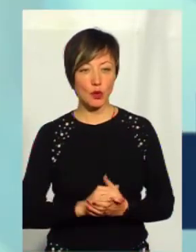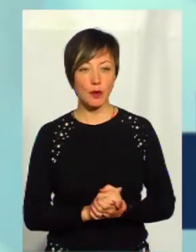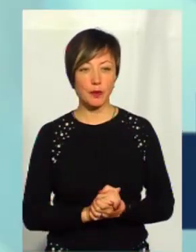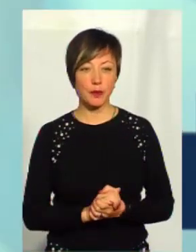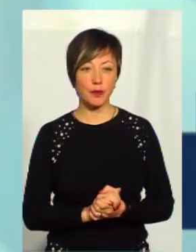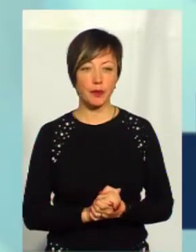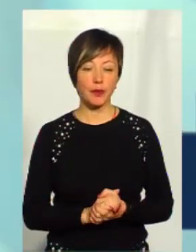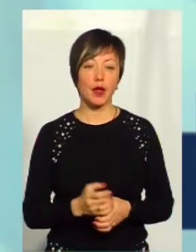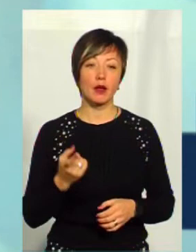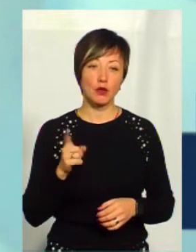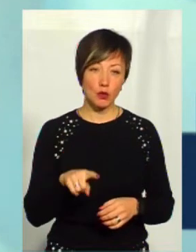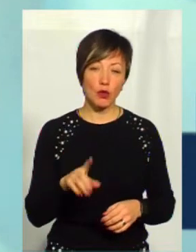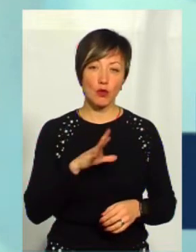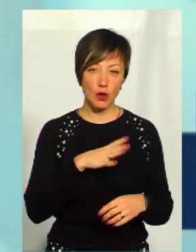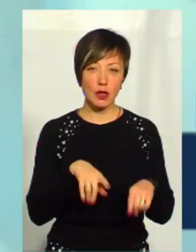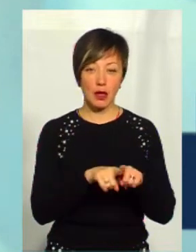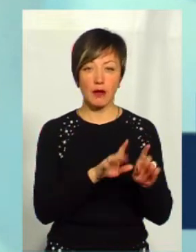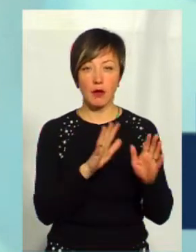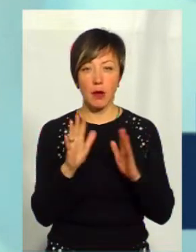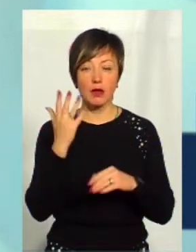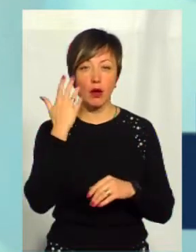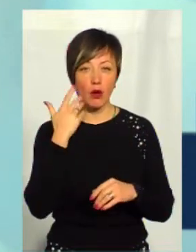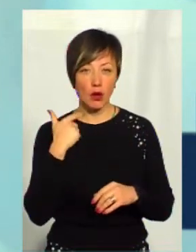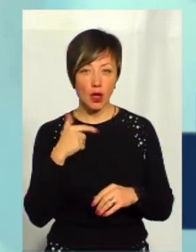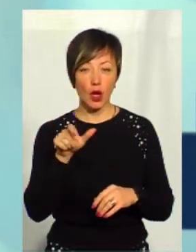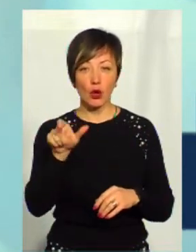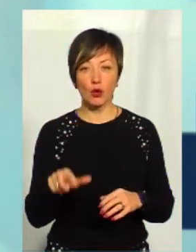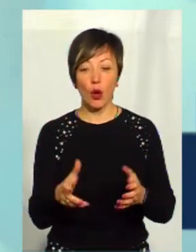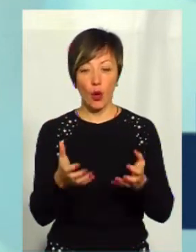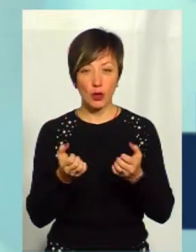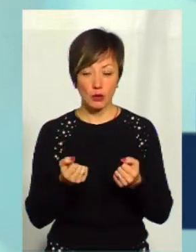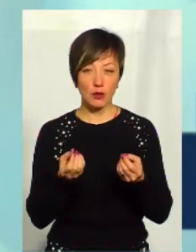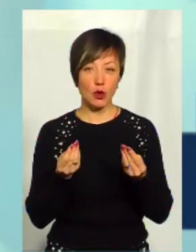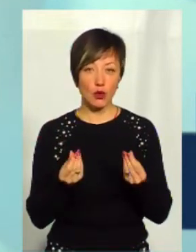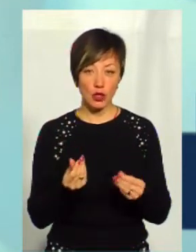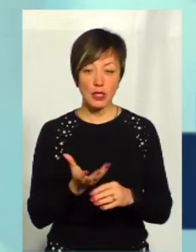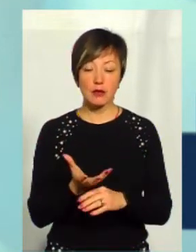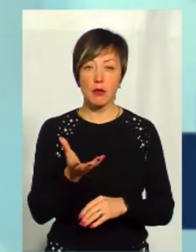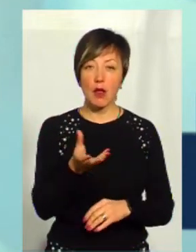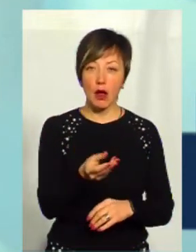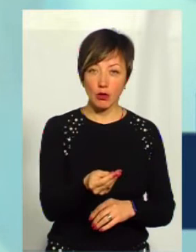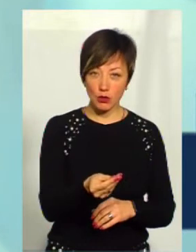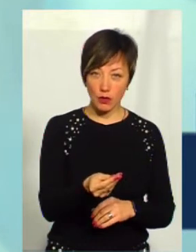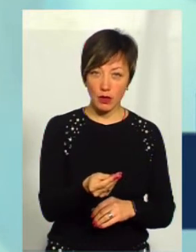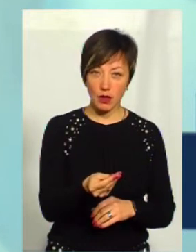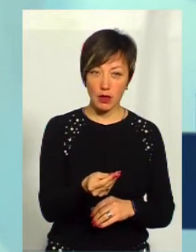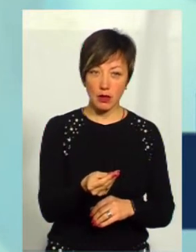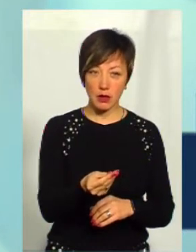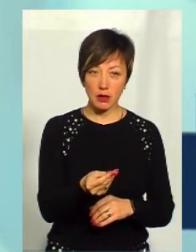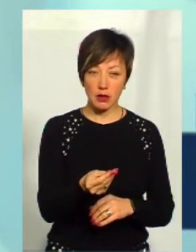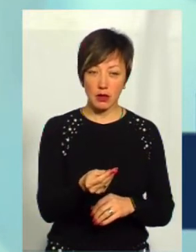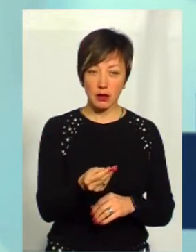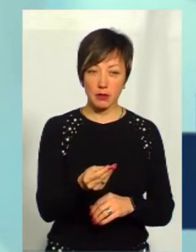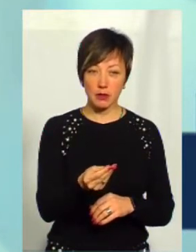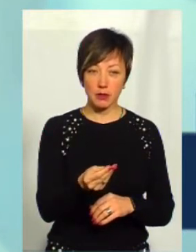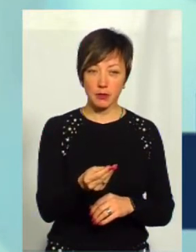Тому були і такі випадки, коли люди, отримавши ці кошти, сплачували, як,